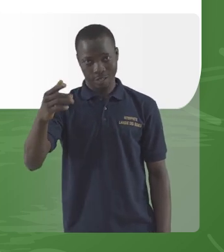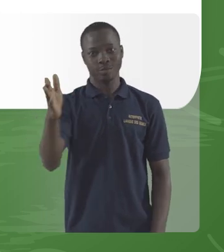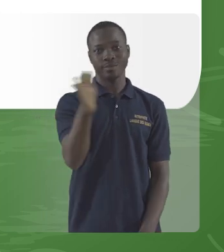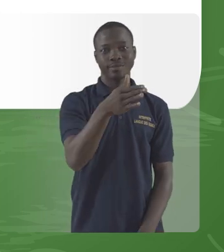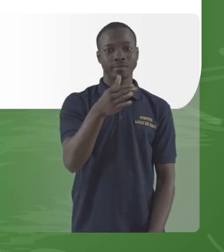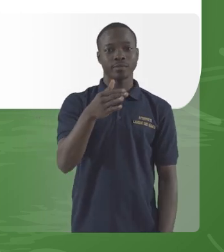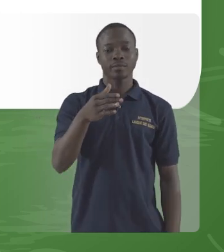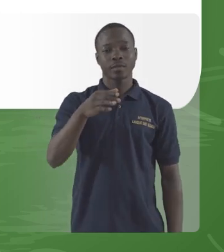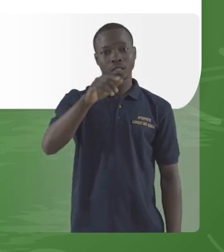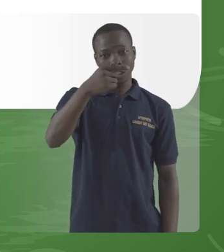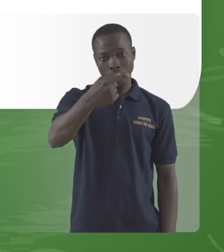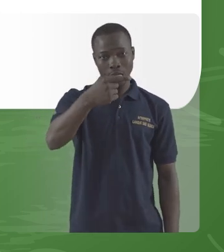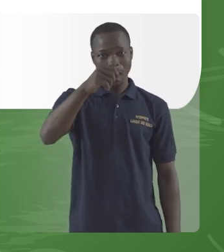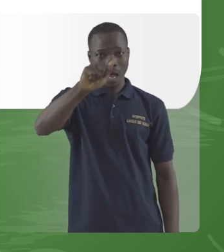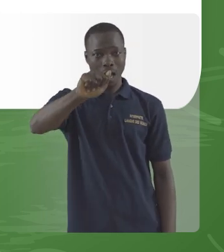GGG,